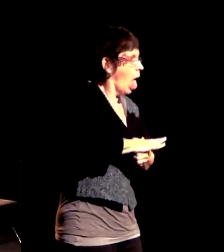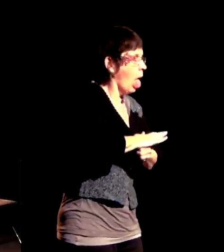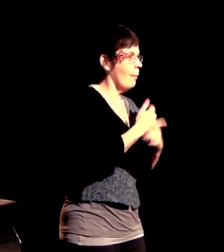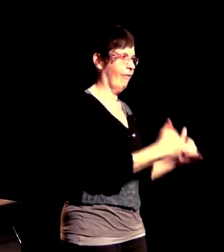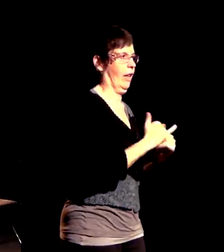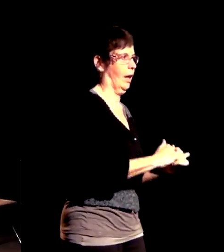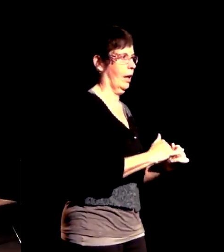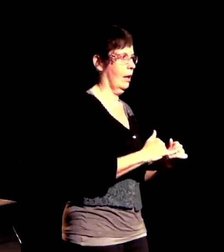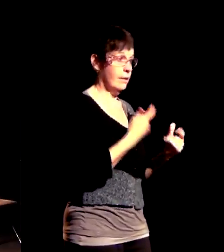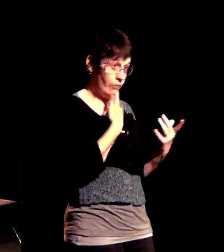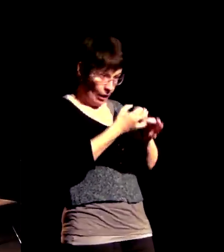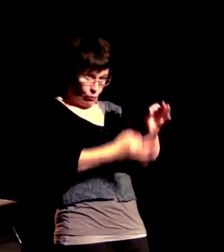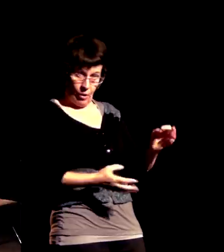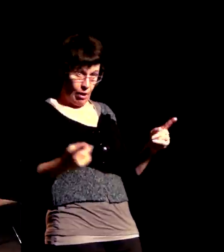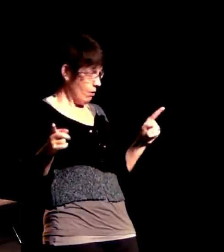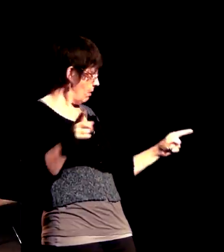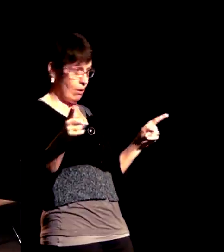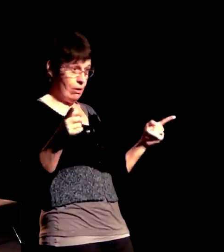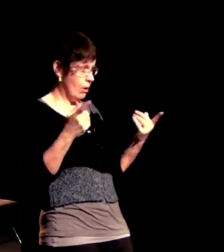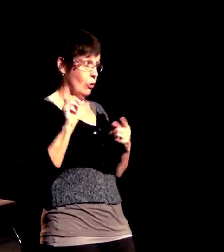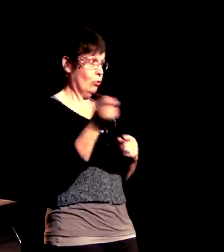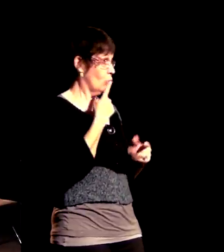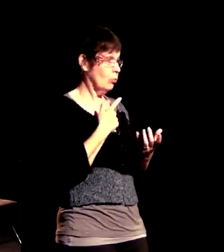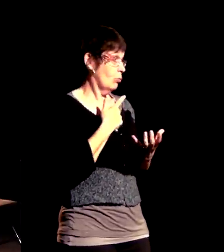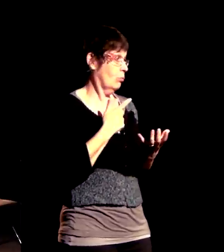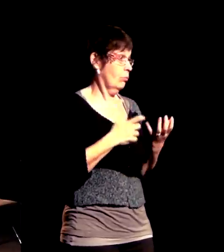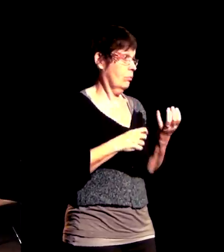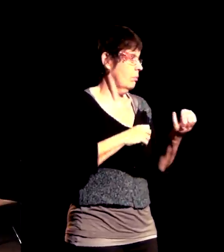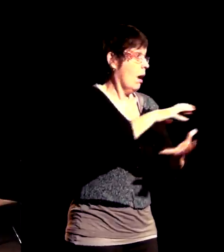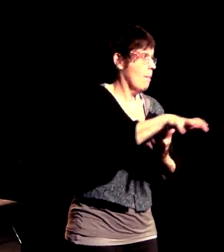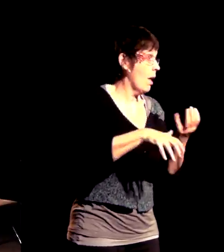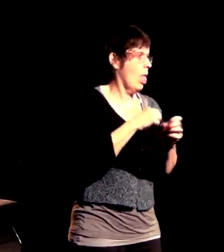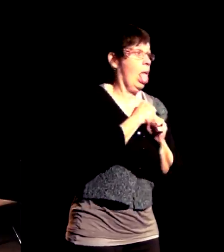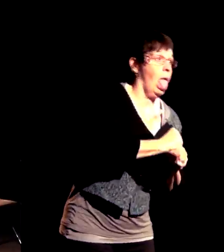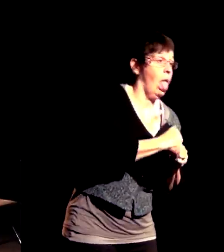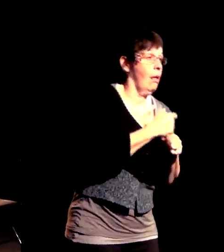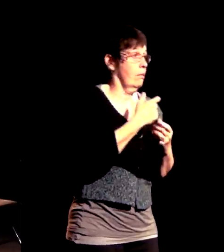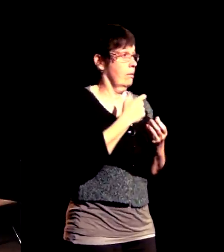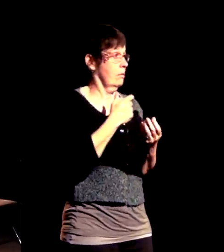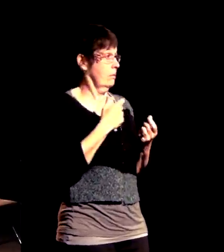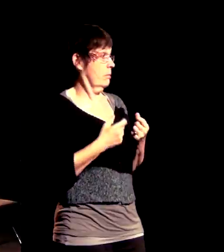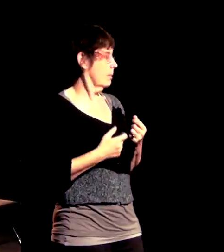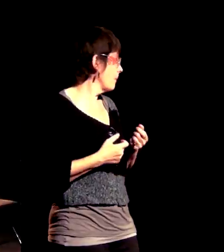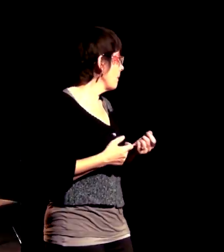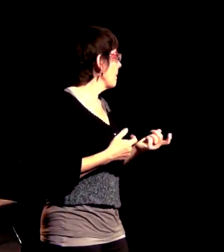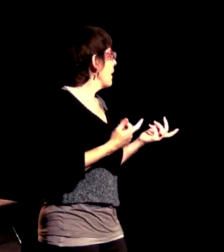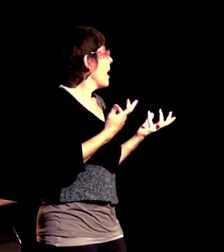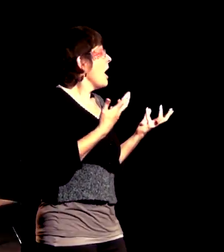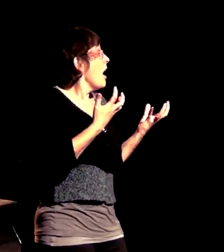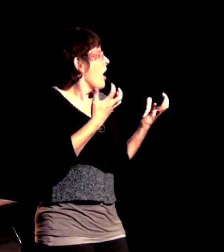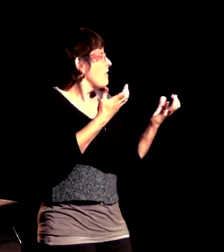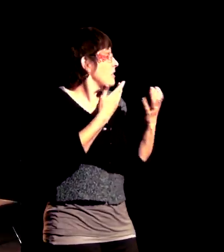merde. On est tous dans la merde. Ça m'a fait réfléchir, ce truc-là, et... Du coup, en guise de conclusion, je vous